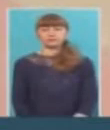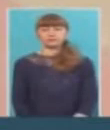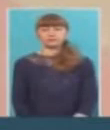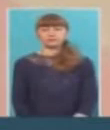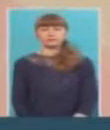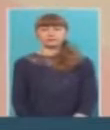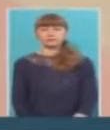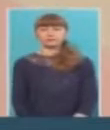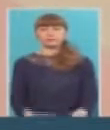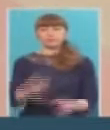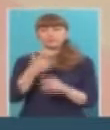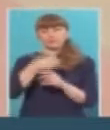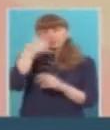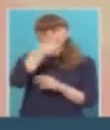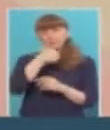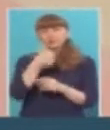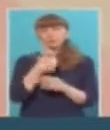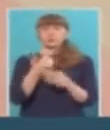60-ға жуық адам оқып,